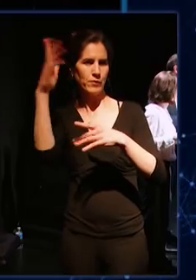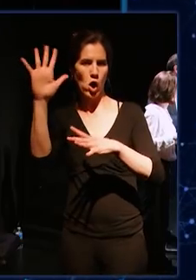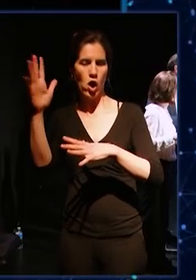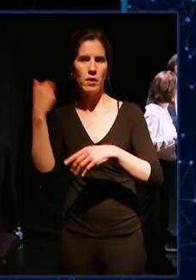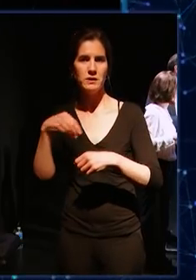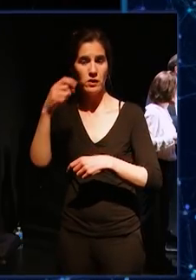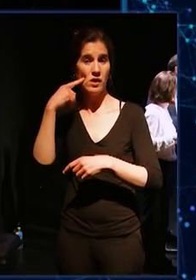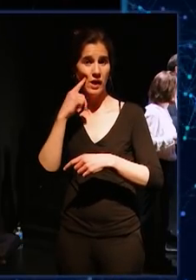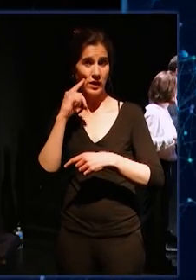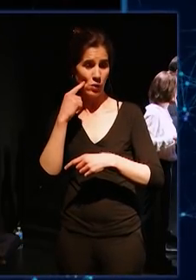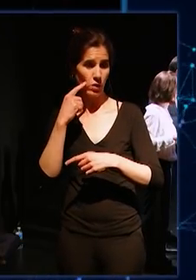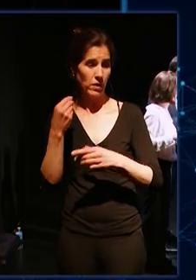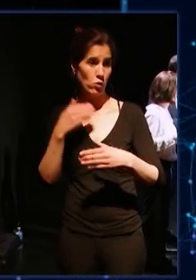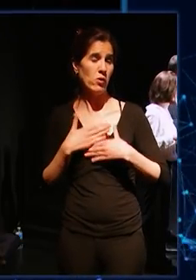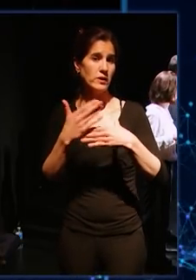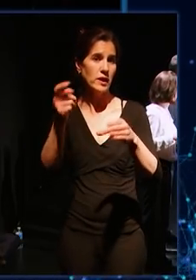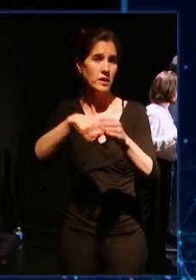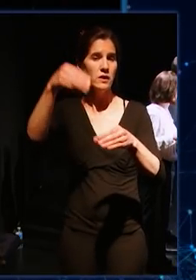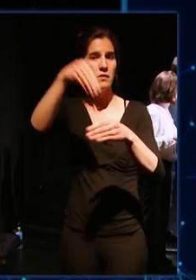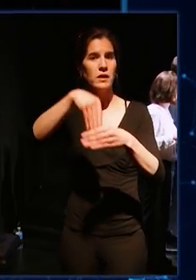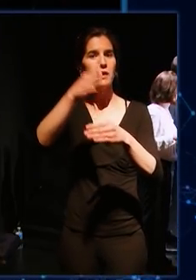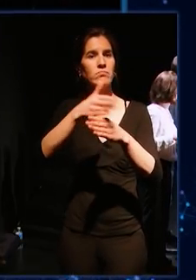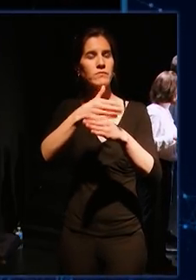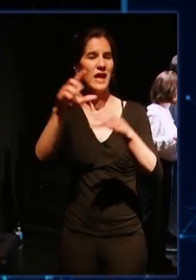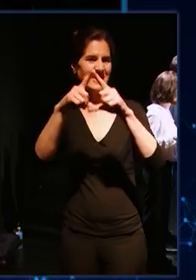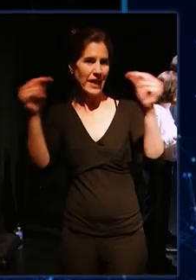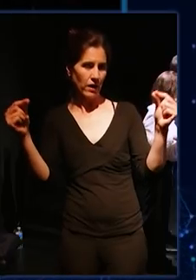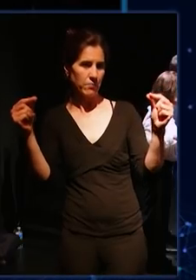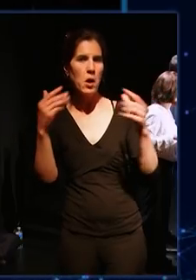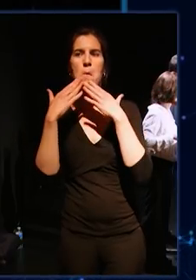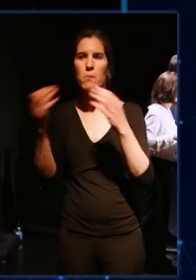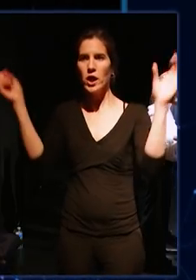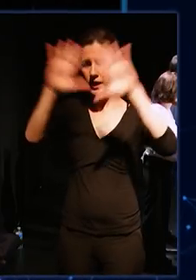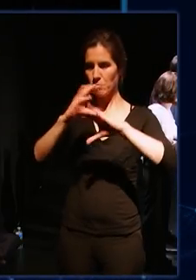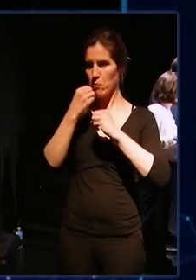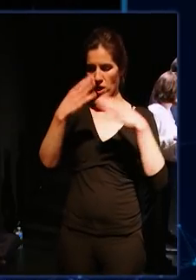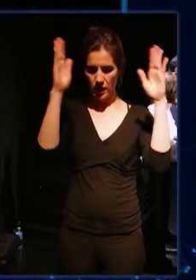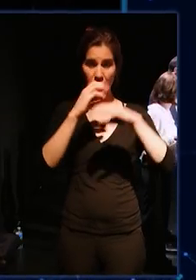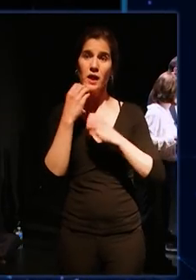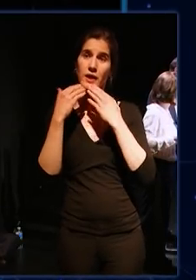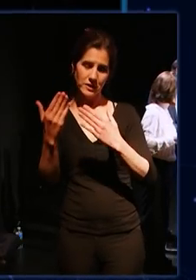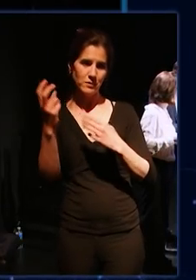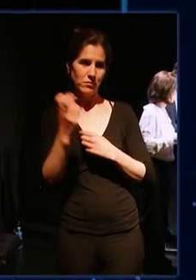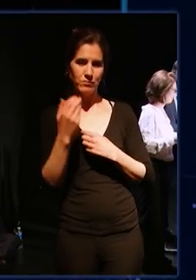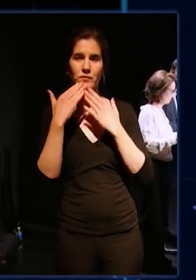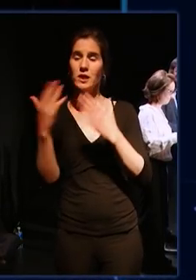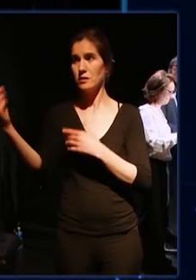candidat per Esquerra Republicana de Catalunya. Bona nit, Enric. Molt bona nit. I gràcies per ser aquí. Gràcies a vosaltres.